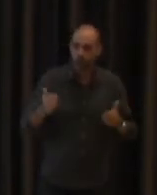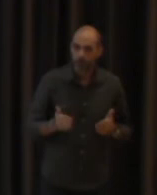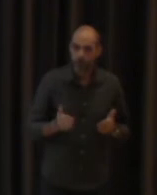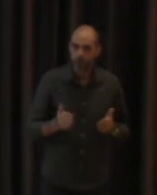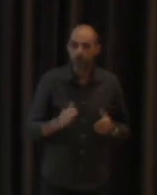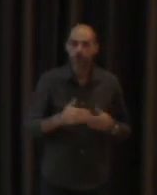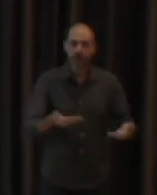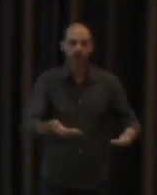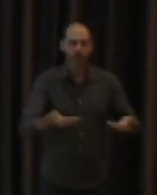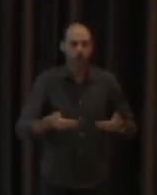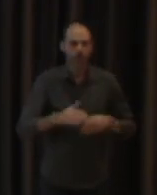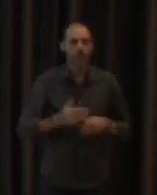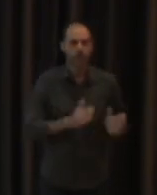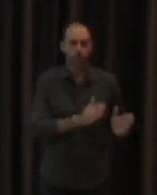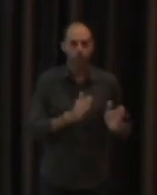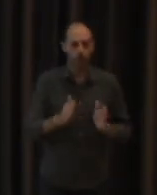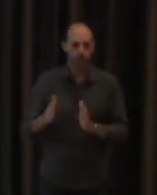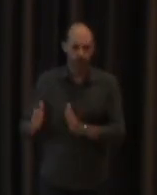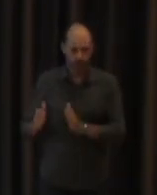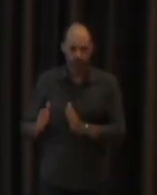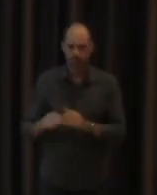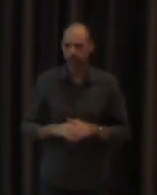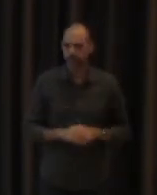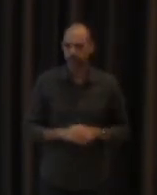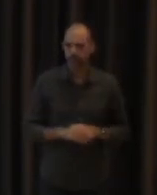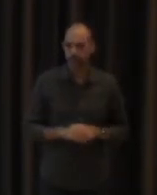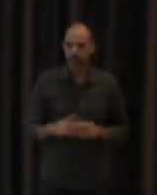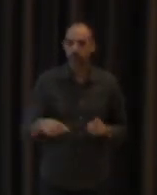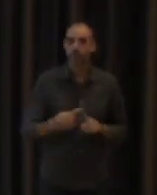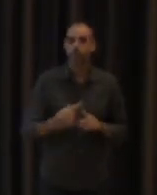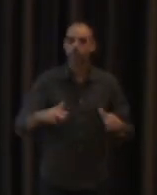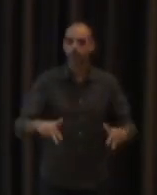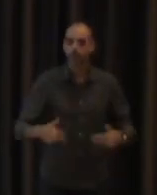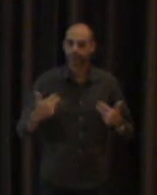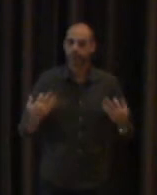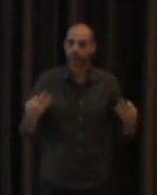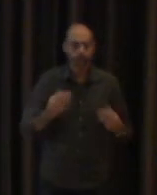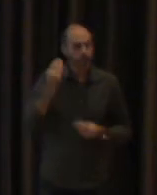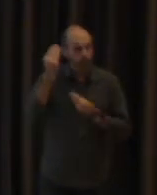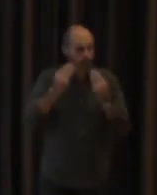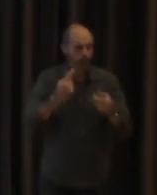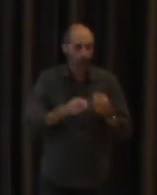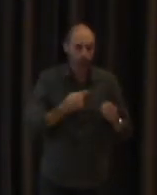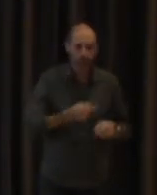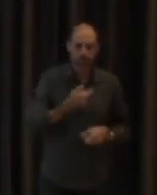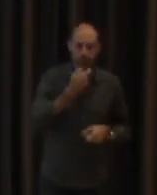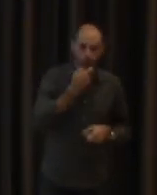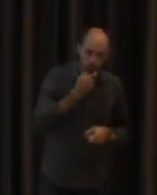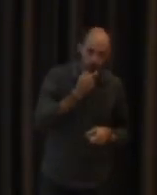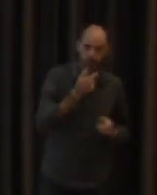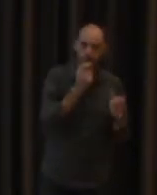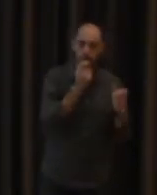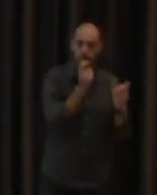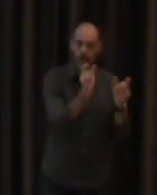però ens ajudarà a ordenar-los i ens permetrà pensar en aquelles coses que ens agraden, que són les